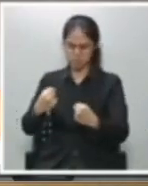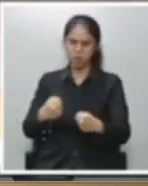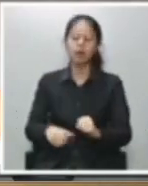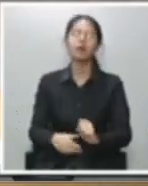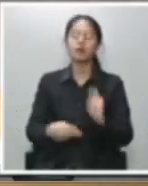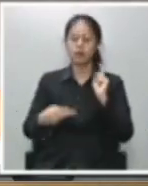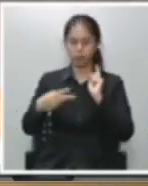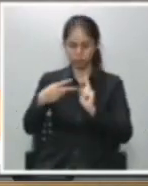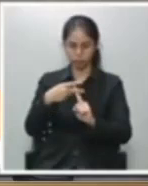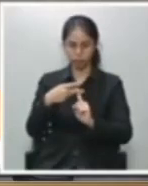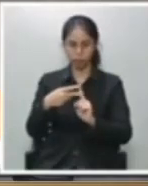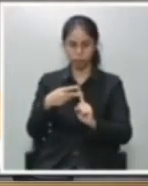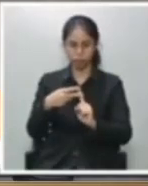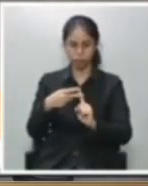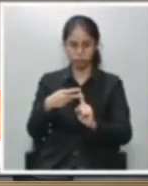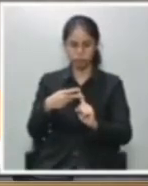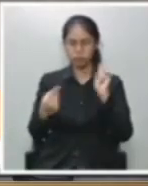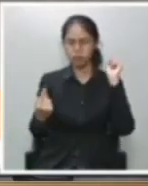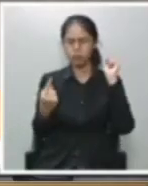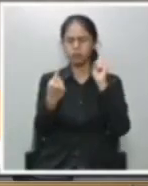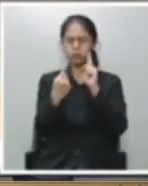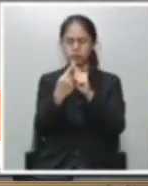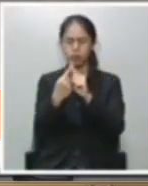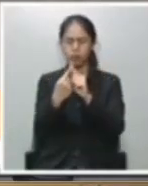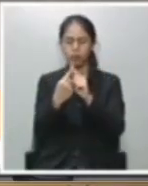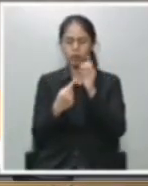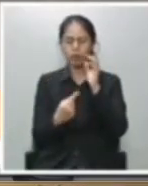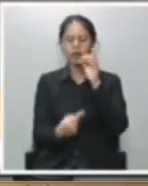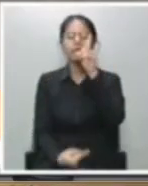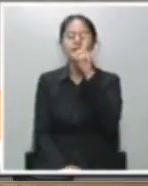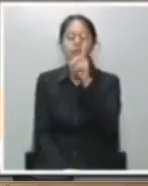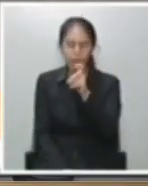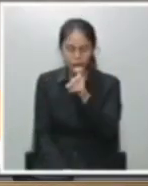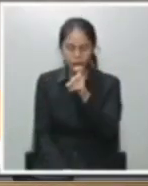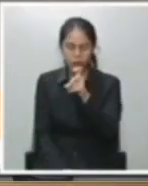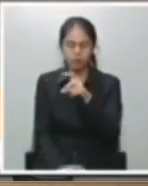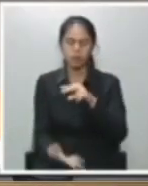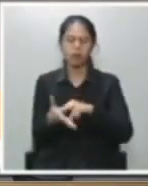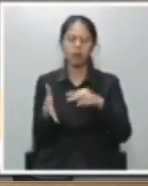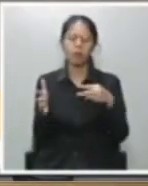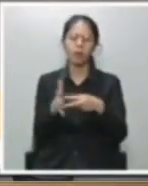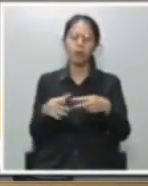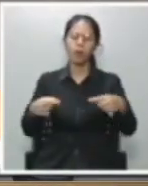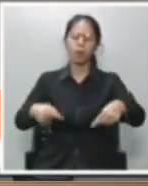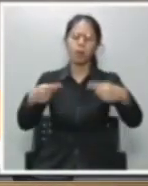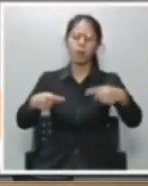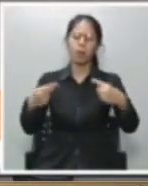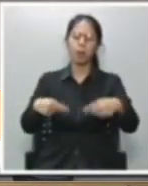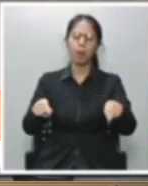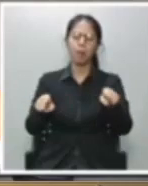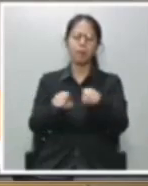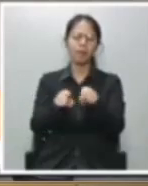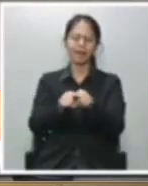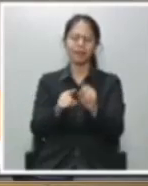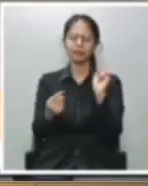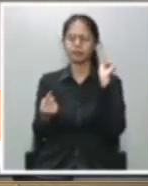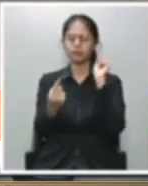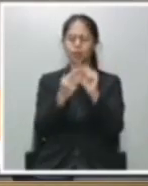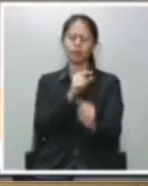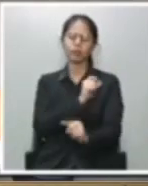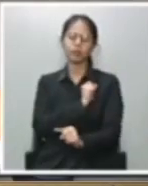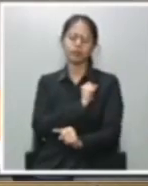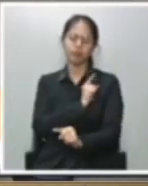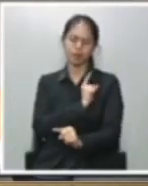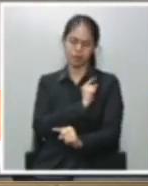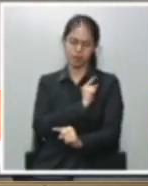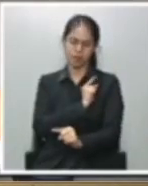องเนี่ยก็คือความขัดแย้งหลังการตายก็รุนแรงเหมือนกันเกิดสงครามเหมือนกันนั่นคือสงครามศาสนาท่